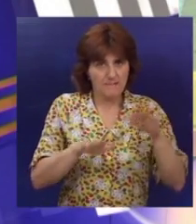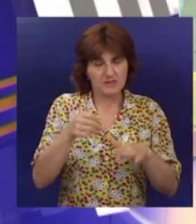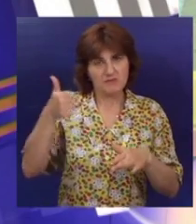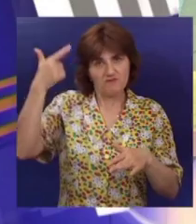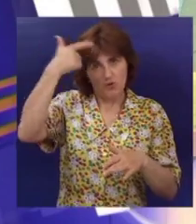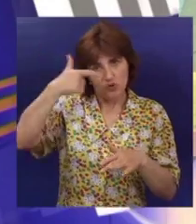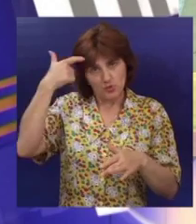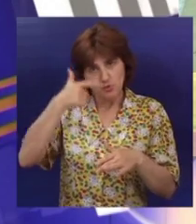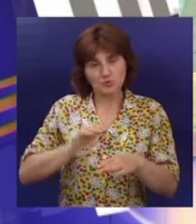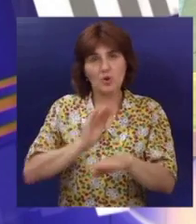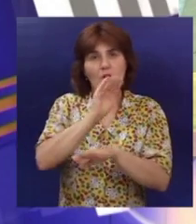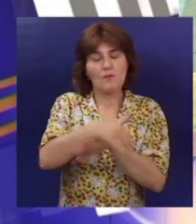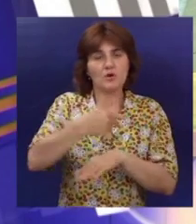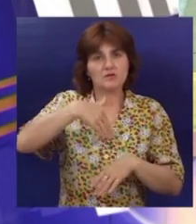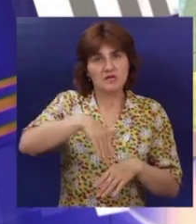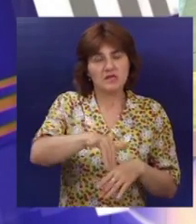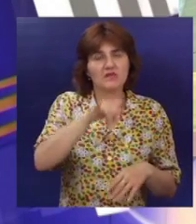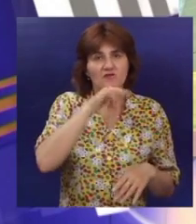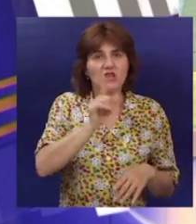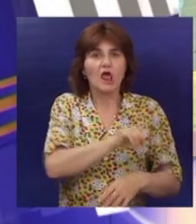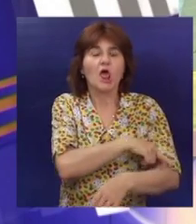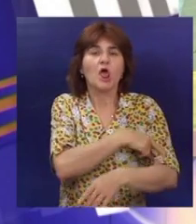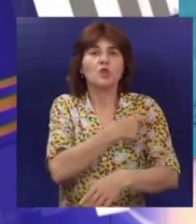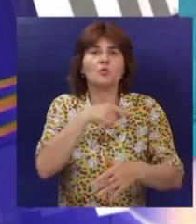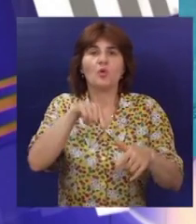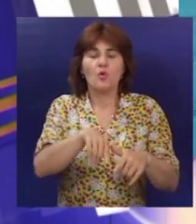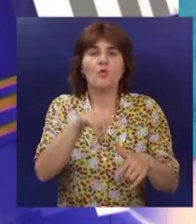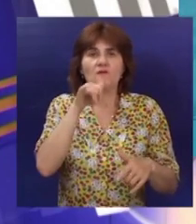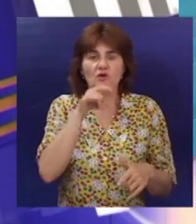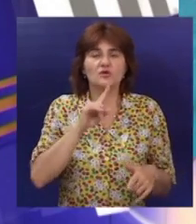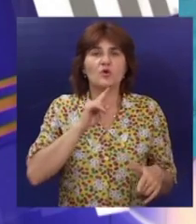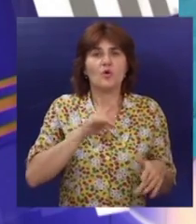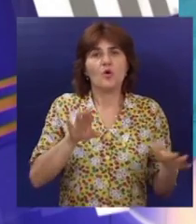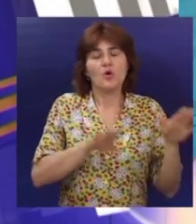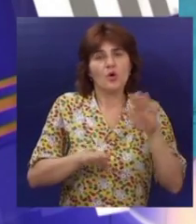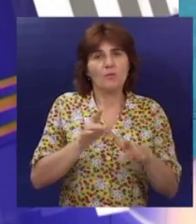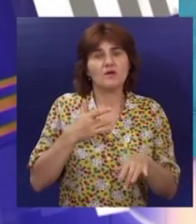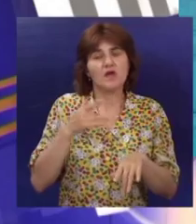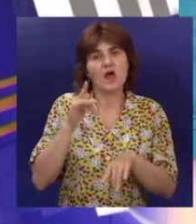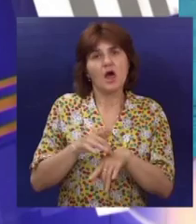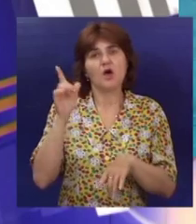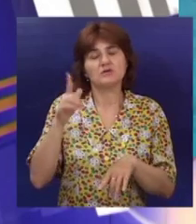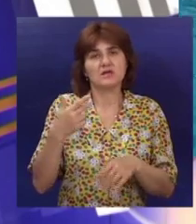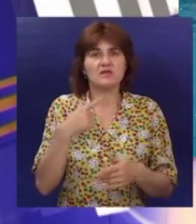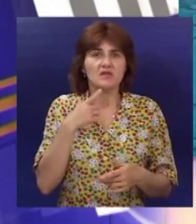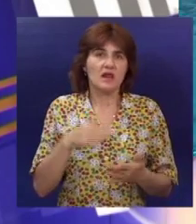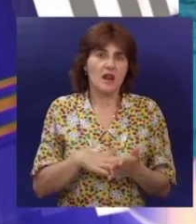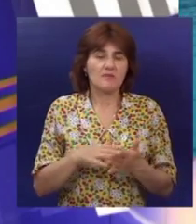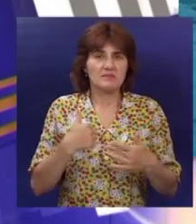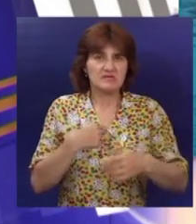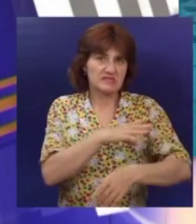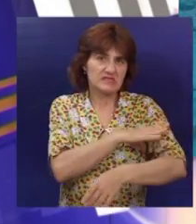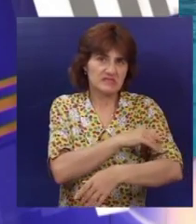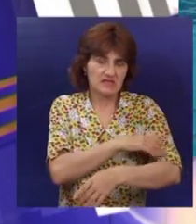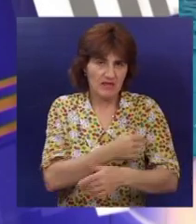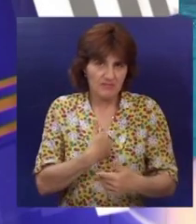pre svega tuširanje, kao i da se ne zadržavaju dugo u vodi, pogotovo oni kupači koji su osjetljiviji i čiji je imuni